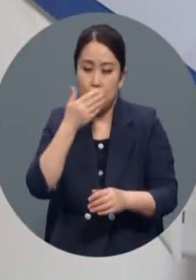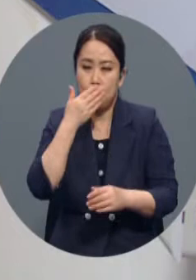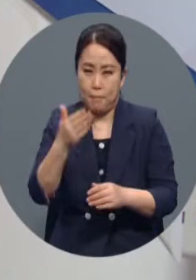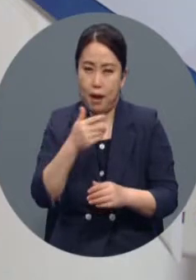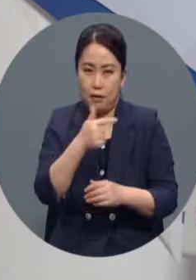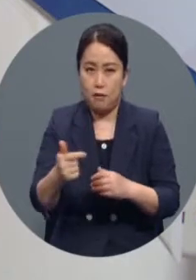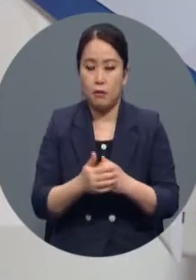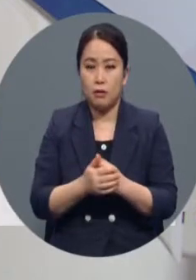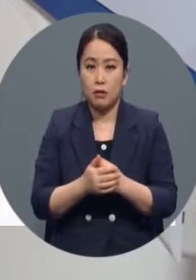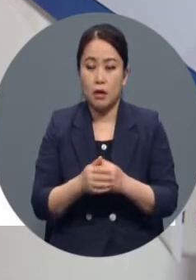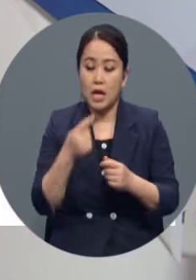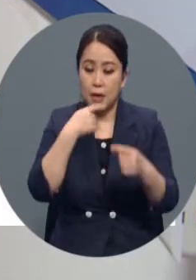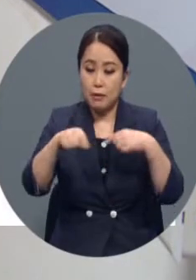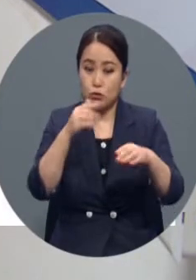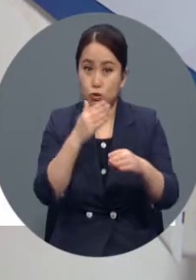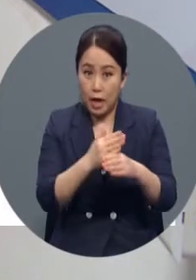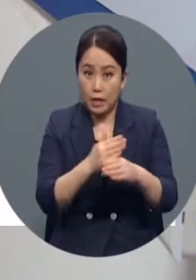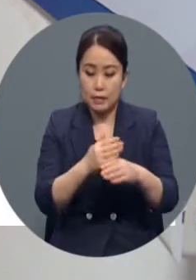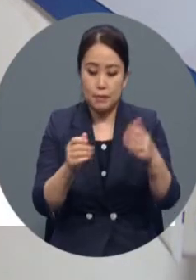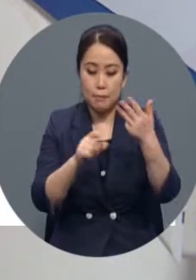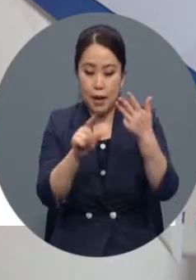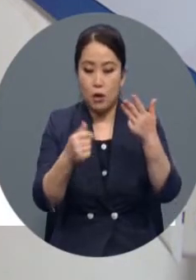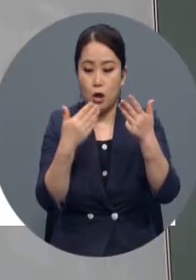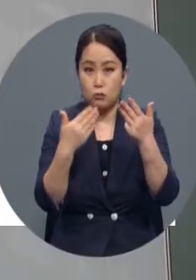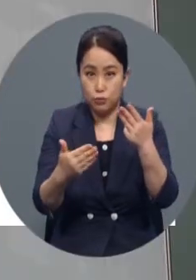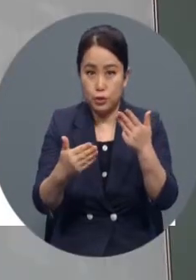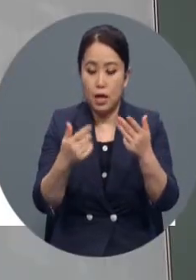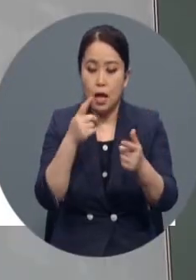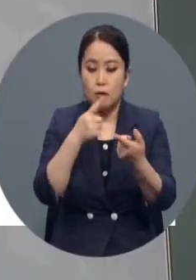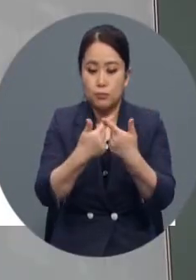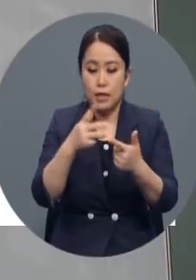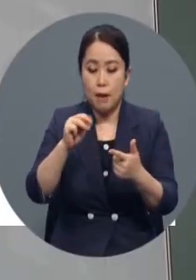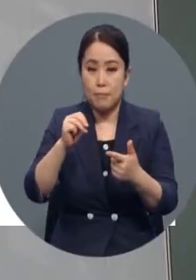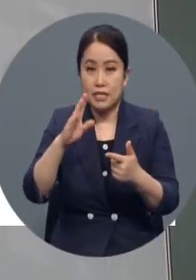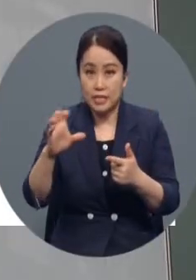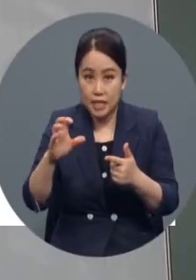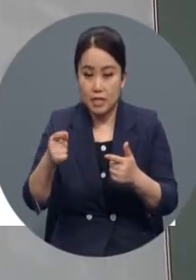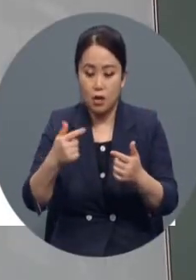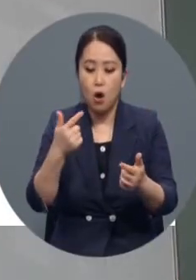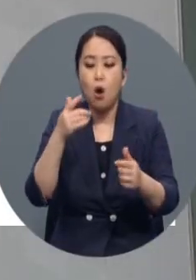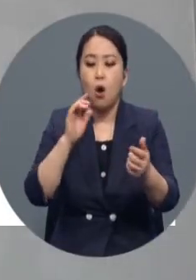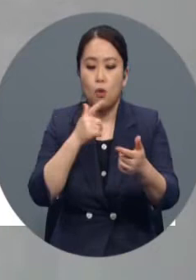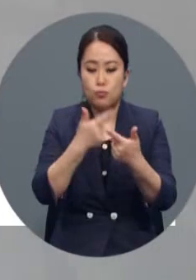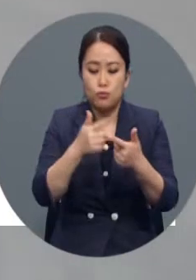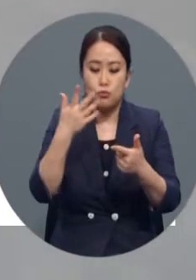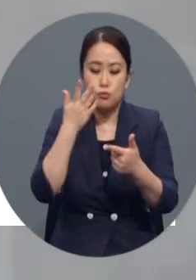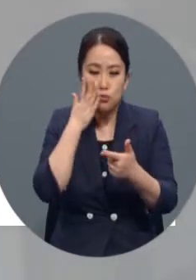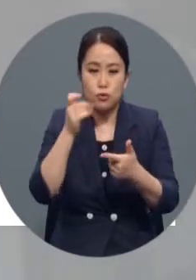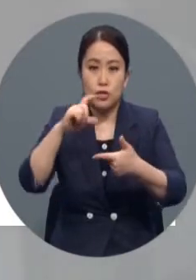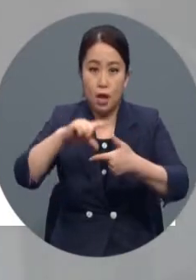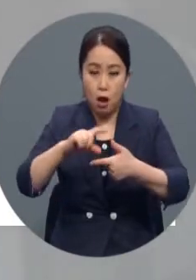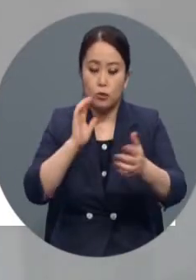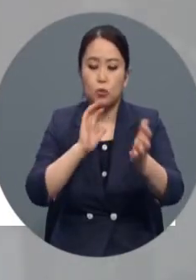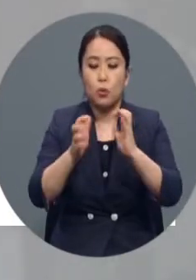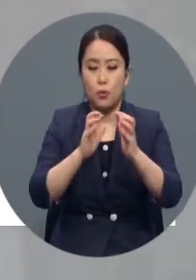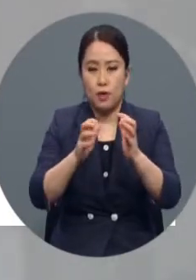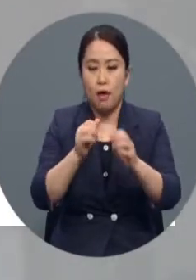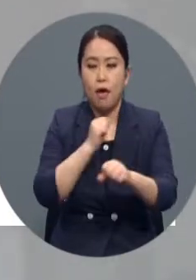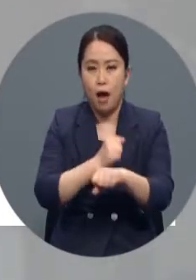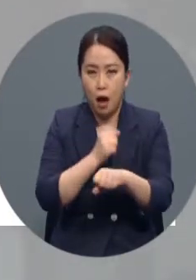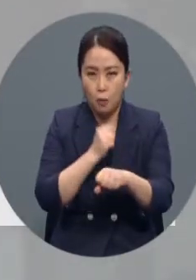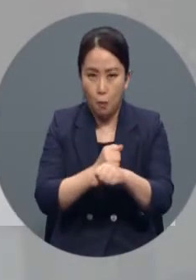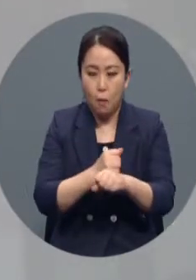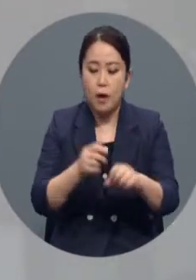민주당은 다음 달 9일 부산 MBC에서 당대표 경선 불경권역 토론회를 열고 지역 현안에 대한 해법을